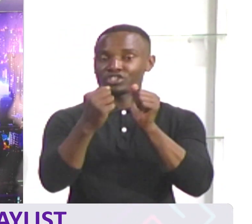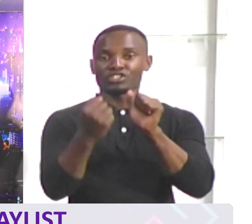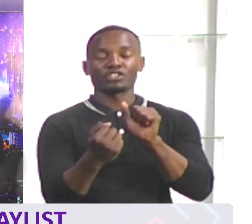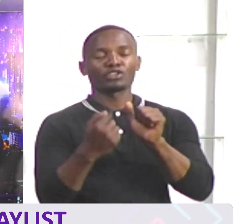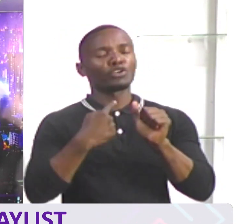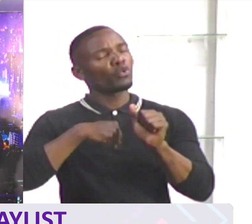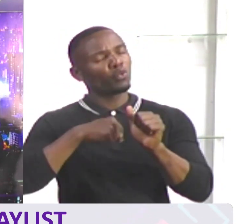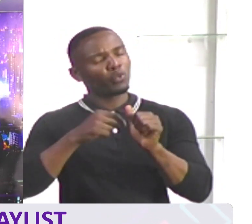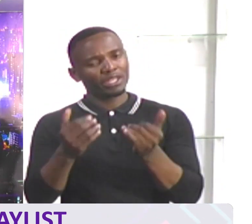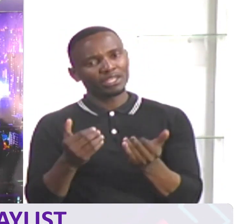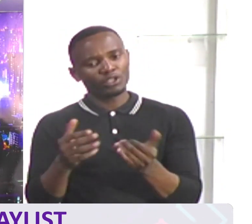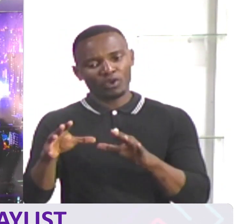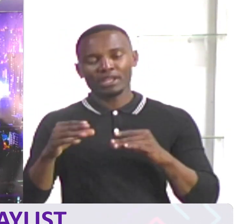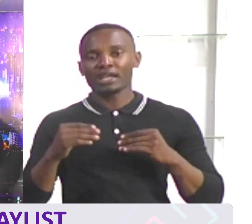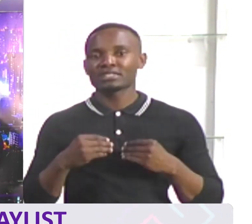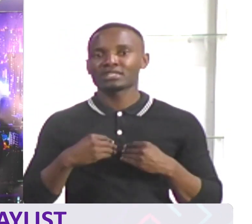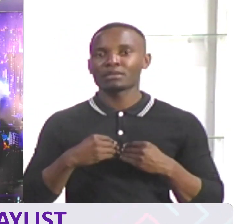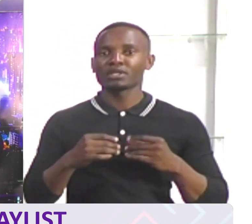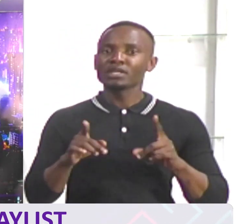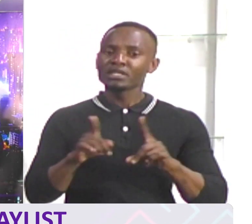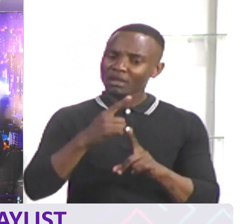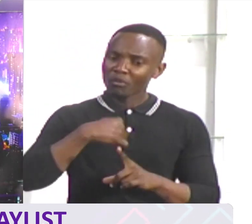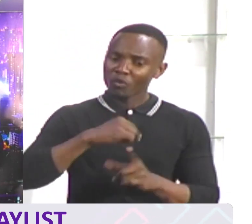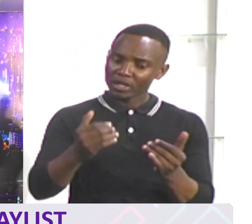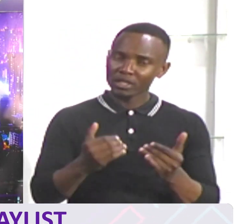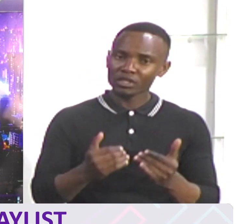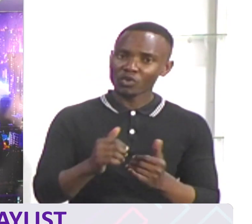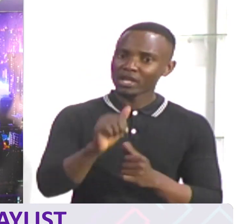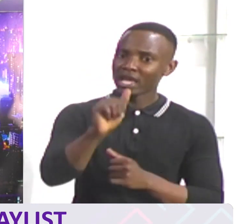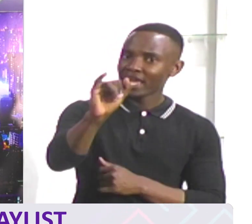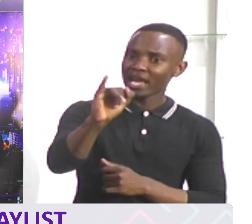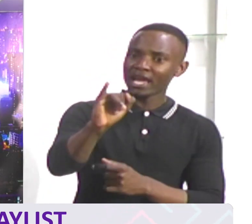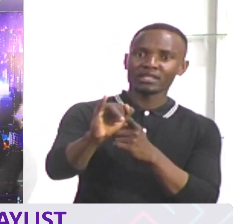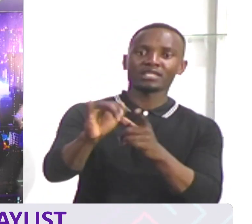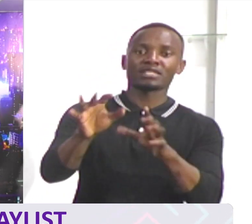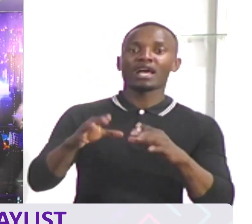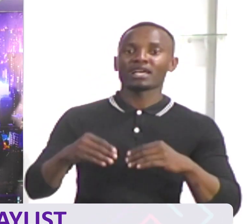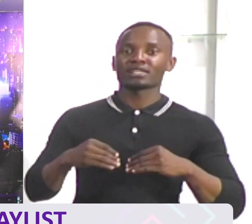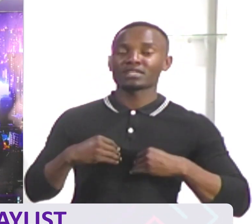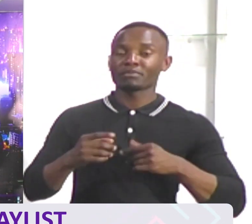embrace badala kuna AI kama challenge. Tunafa kuembrace na tuisome nao because